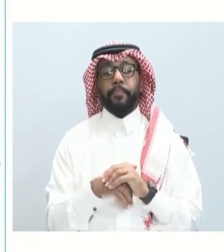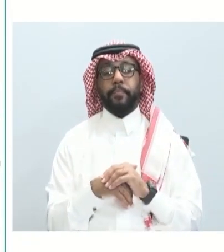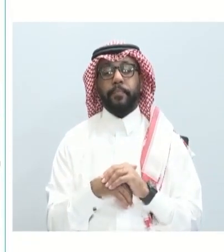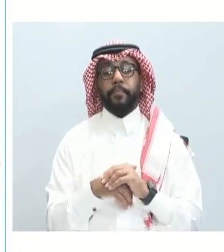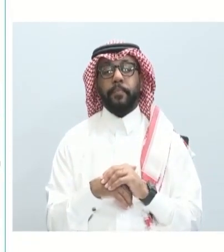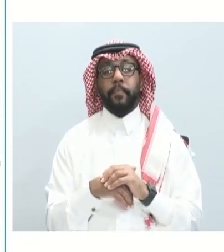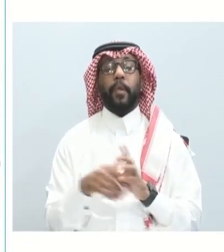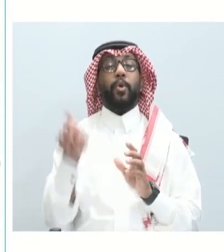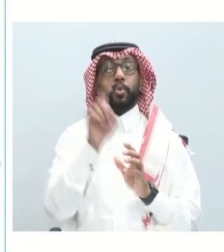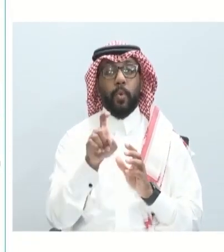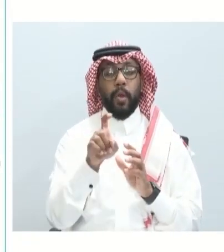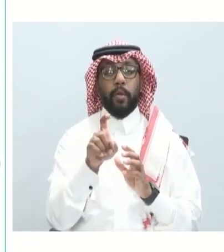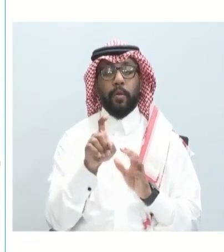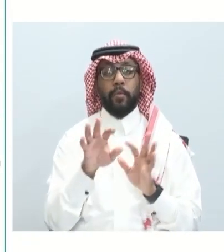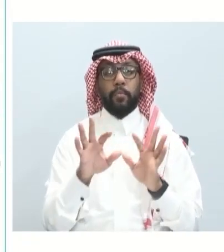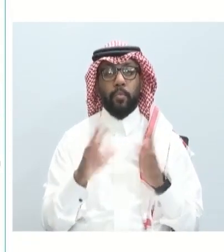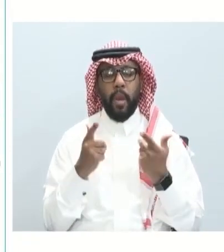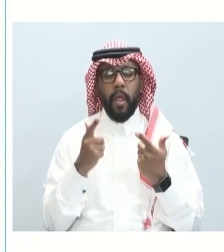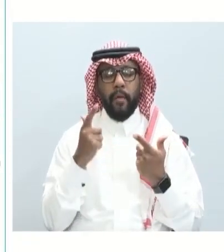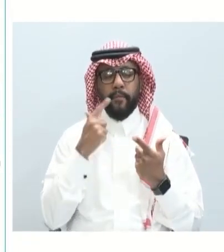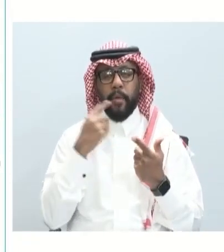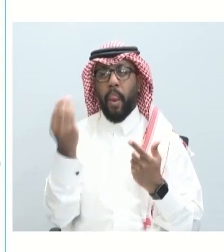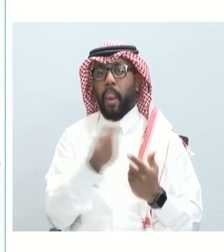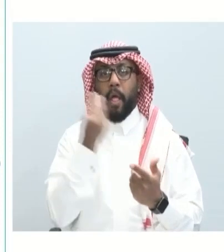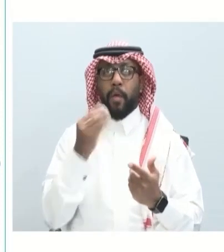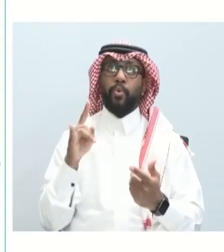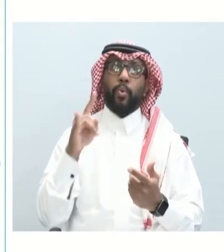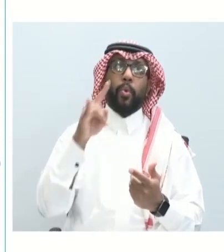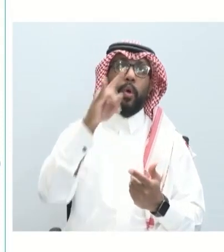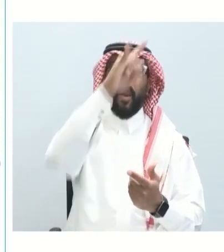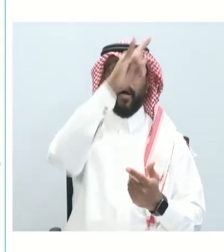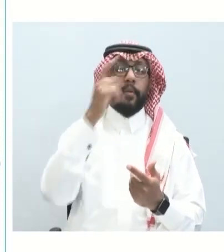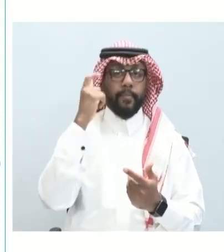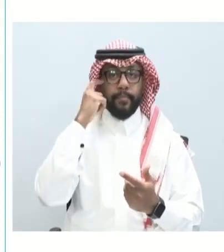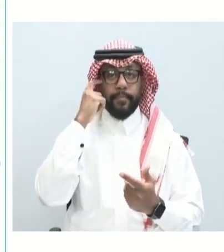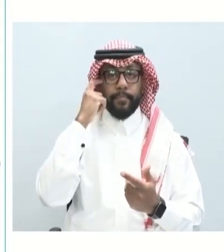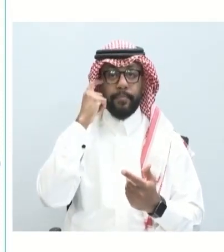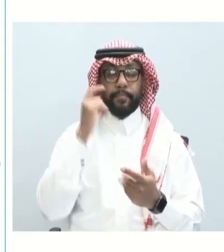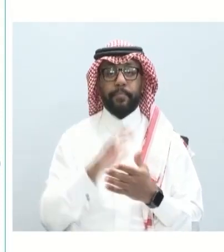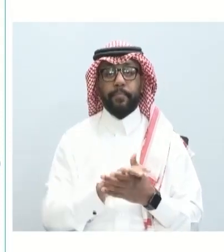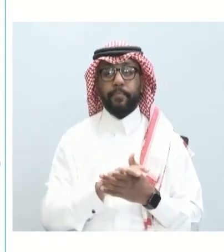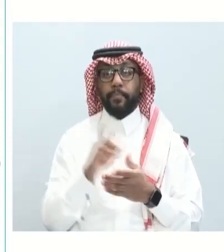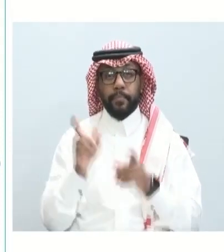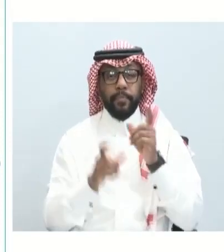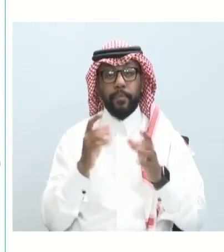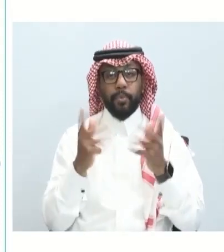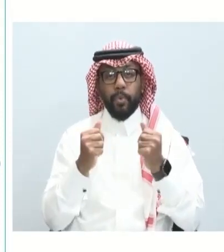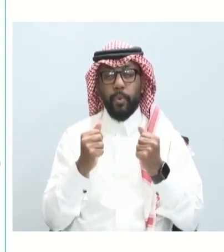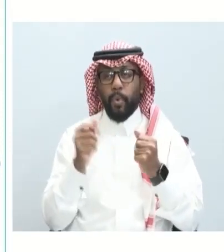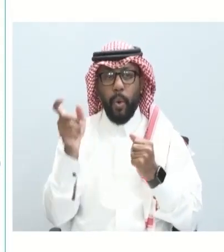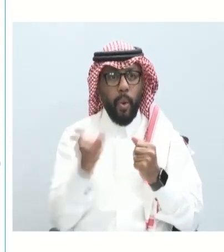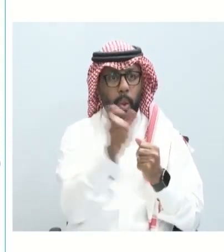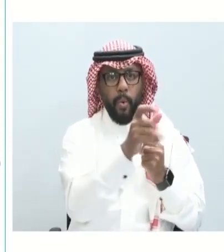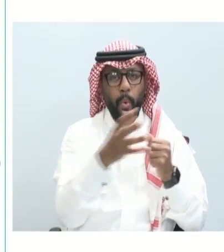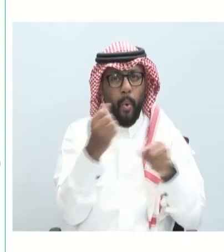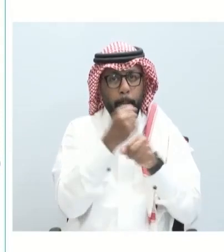لدينا سؤال نقول في احدى رحلات الطيران كان يتالف طاقم الطائره من